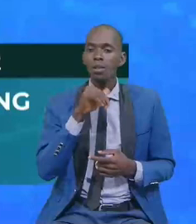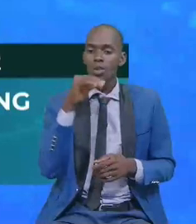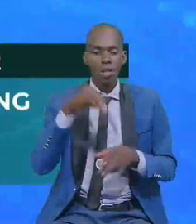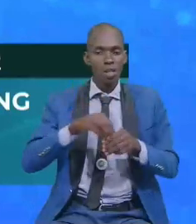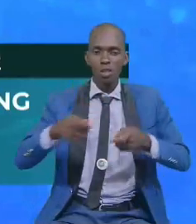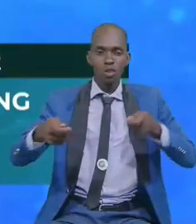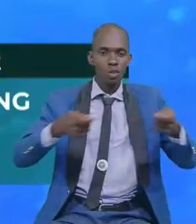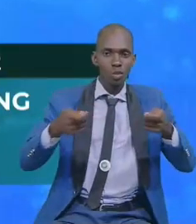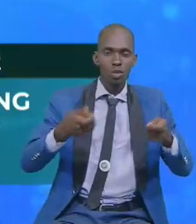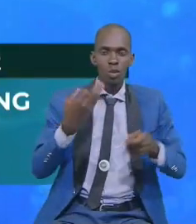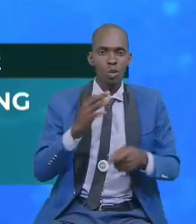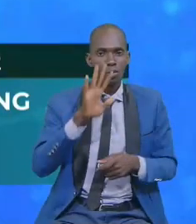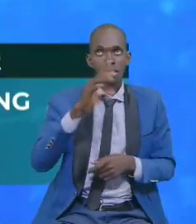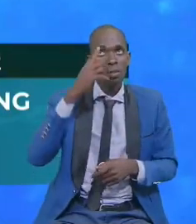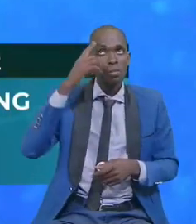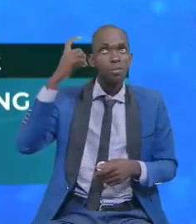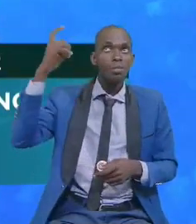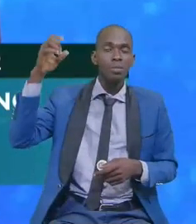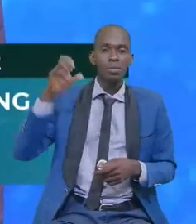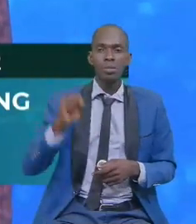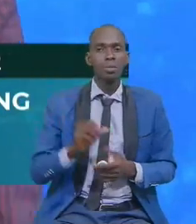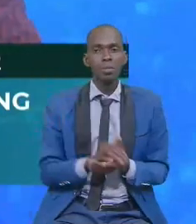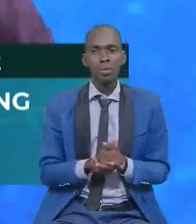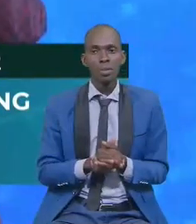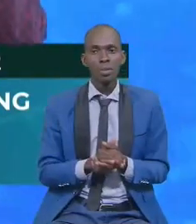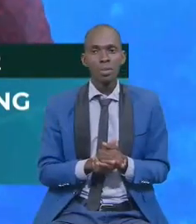tu ne contrôles pas les rêves.